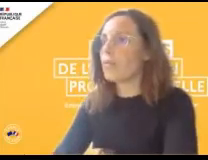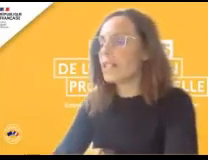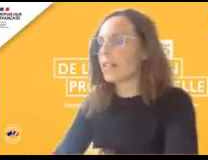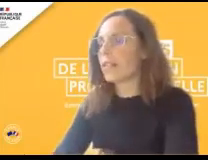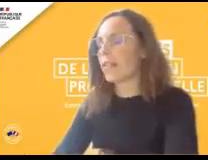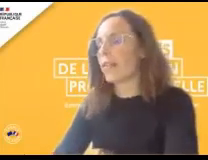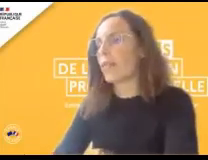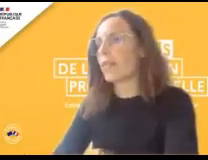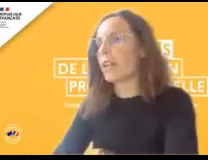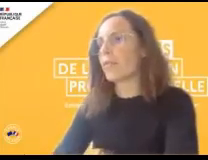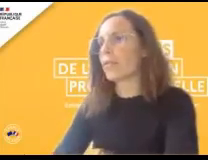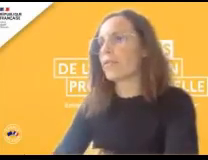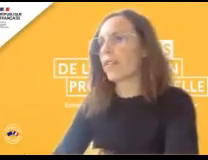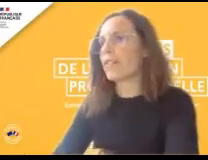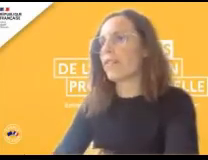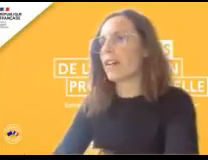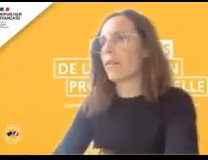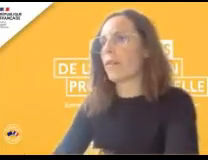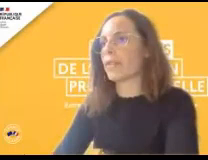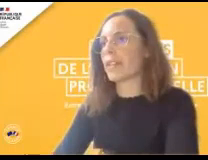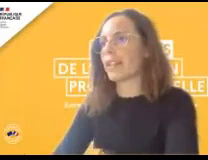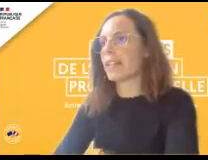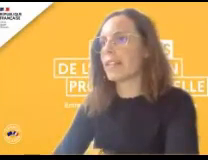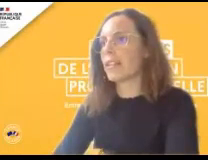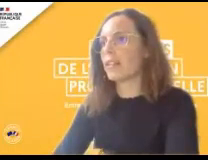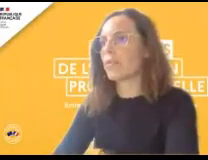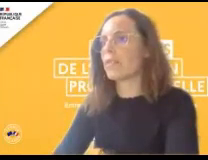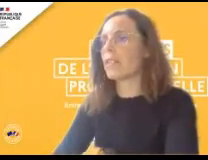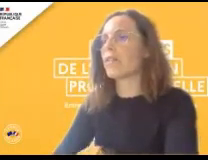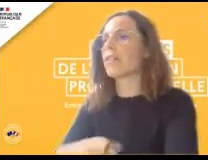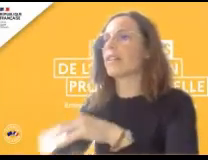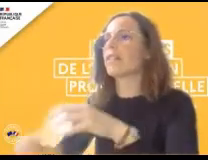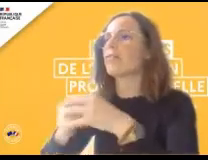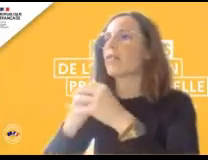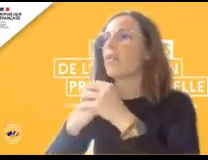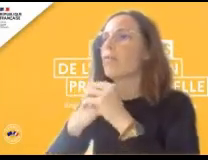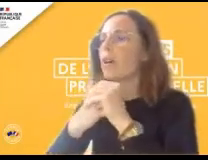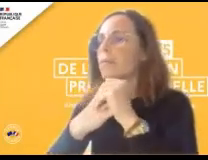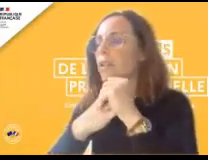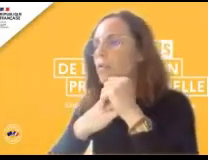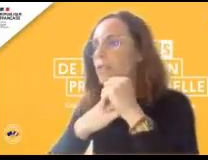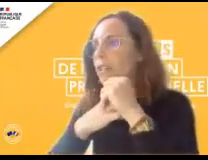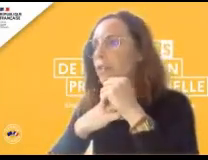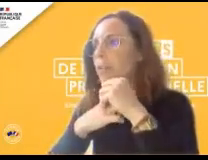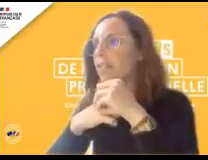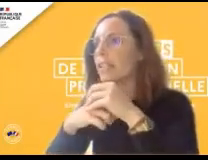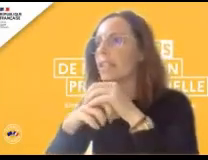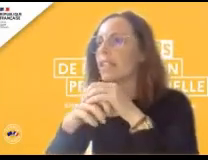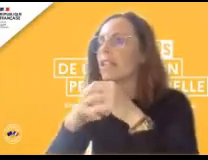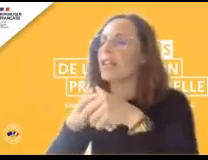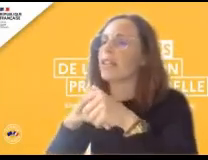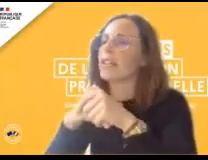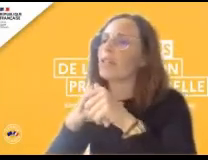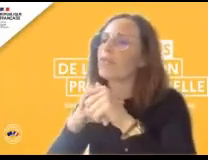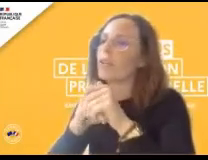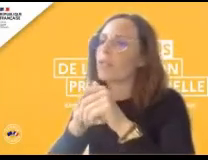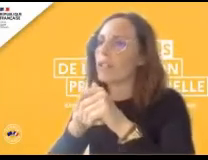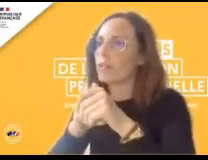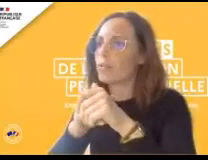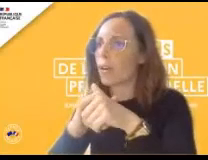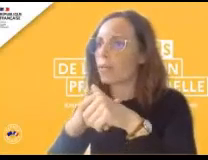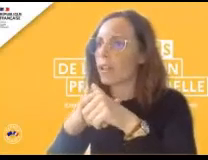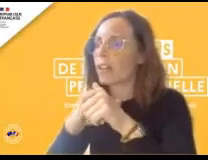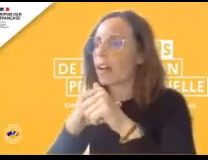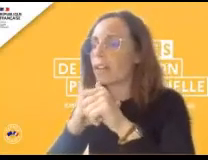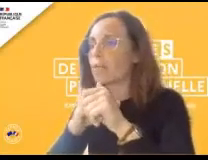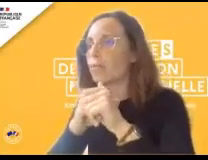Sur le public auquel notre service va s'adresser, donc c'est les actifs en emploi dans le secteur privé, quel que soit leur